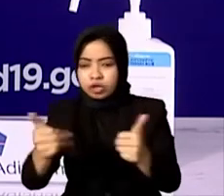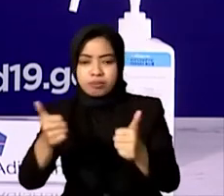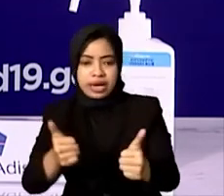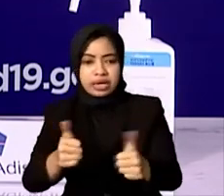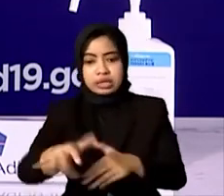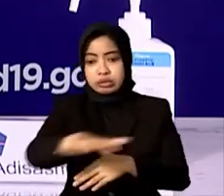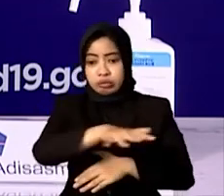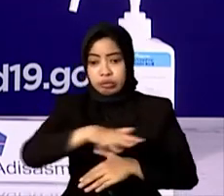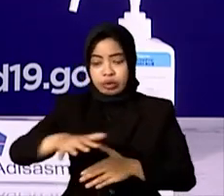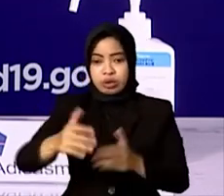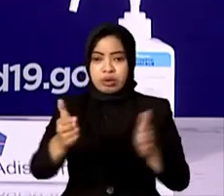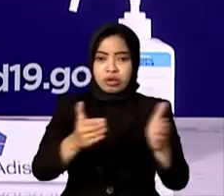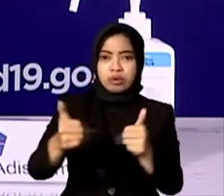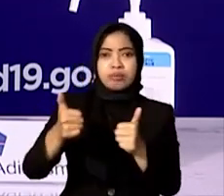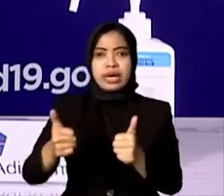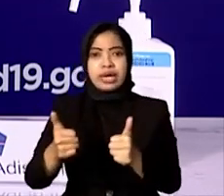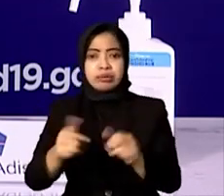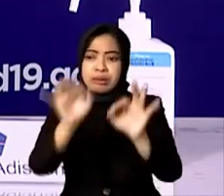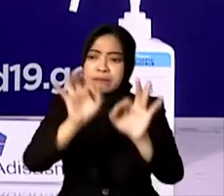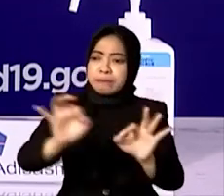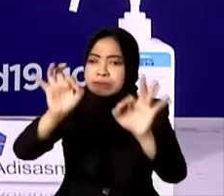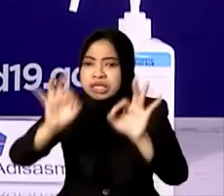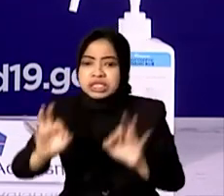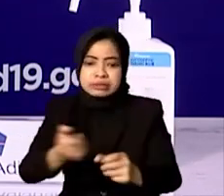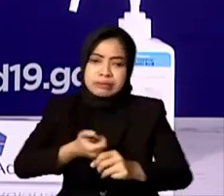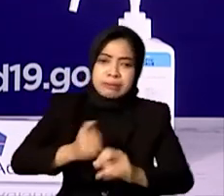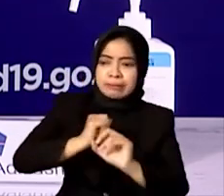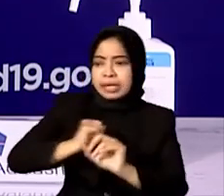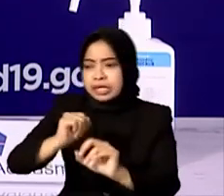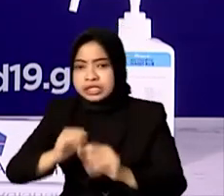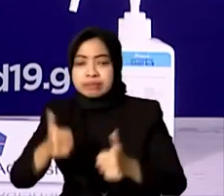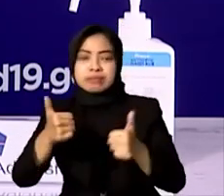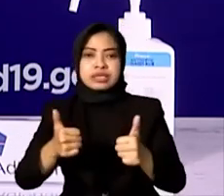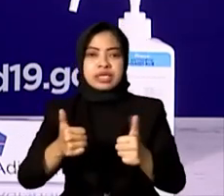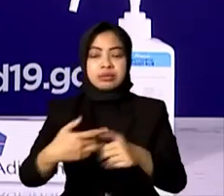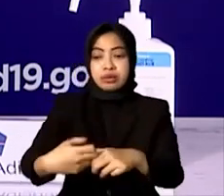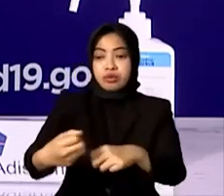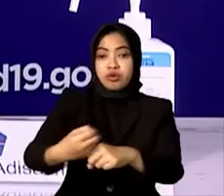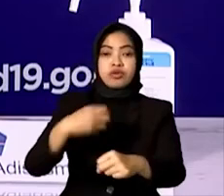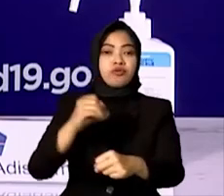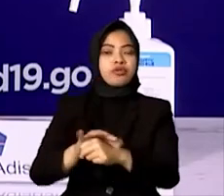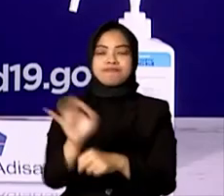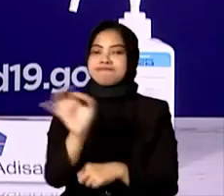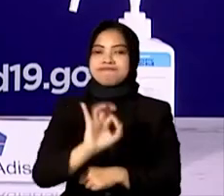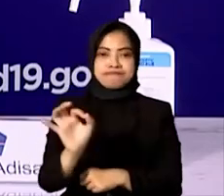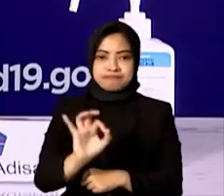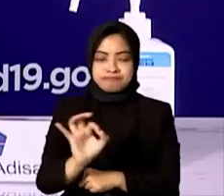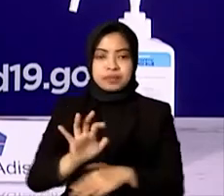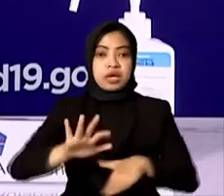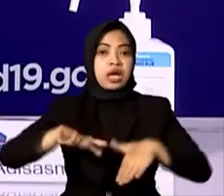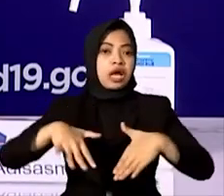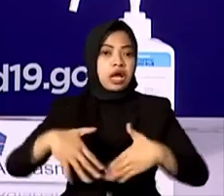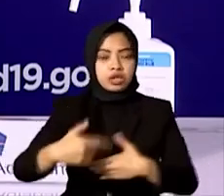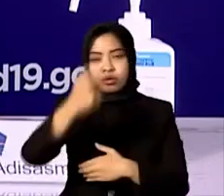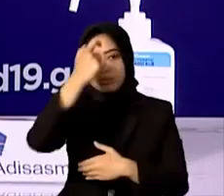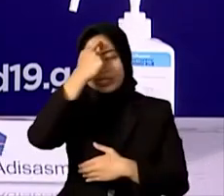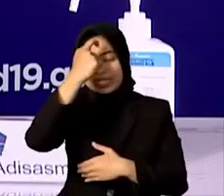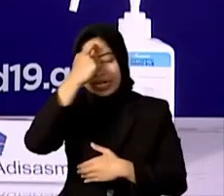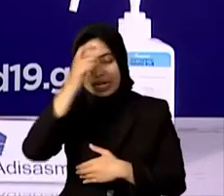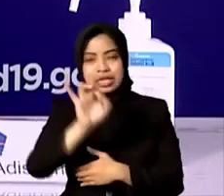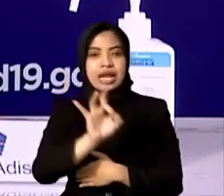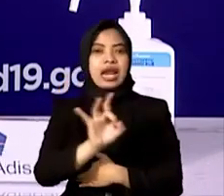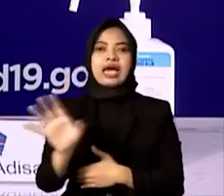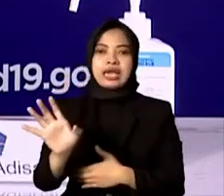keadaan layak dan bersih sehingga dapat mengurangi potensi penularan coffee 19 serta penyakit-penyakit